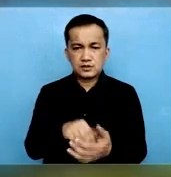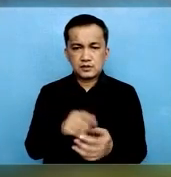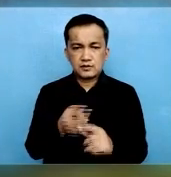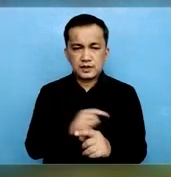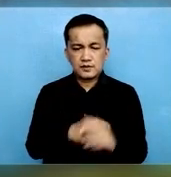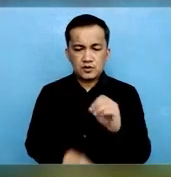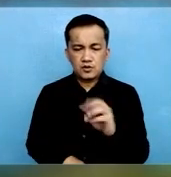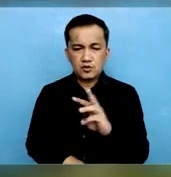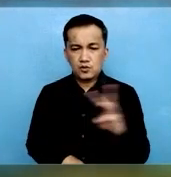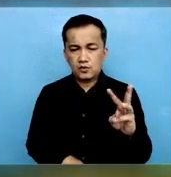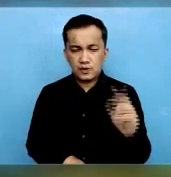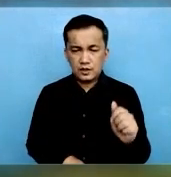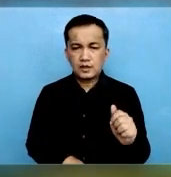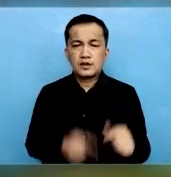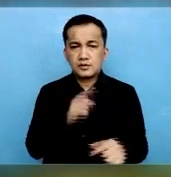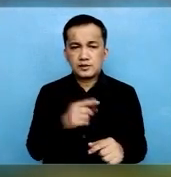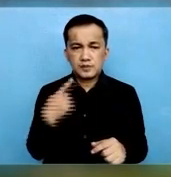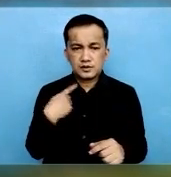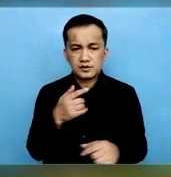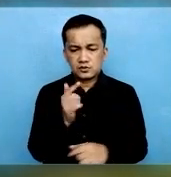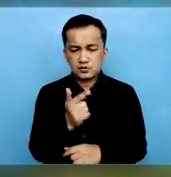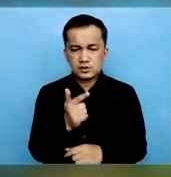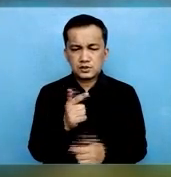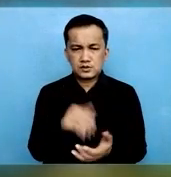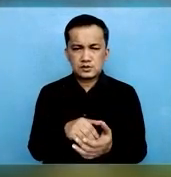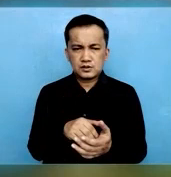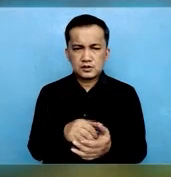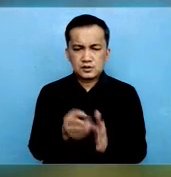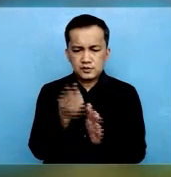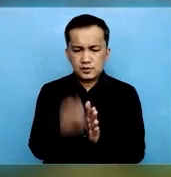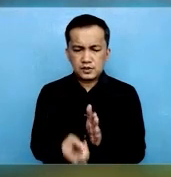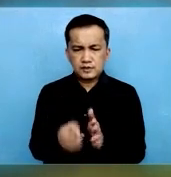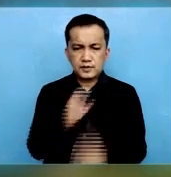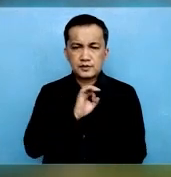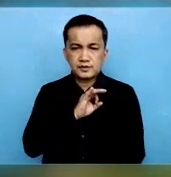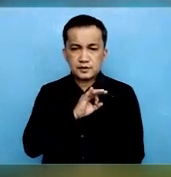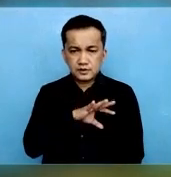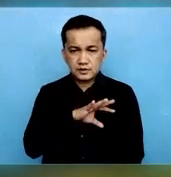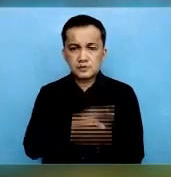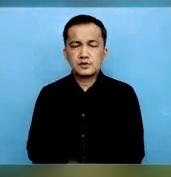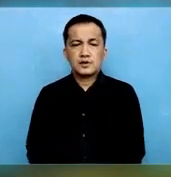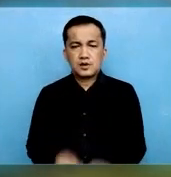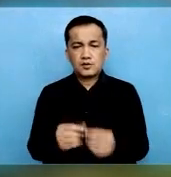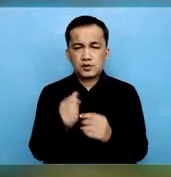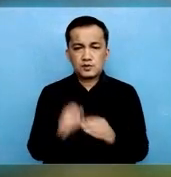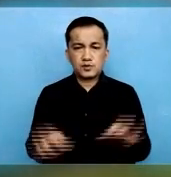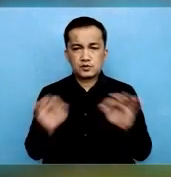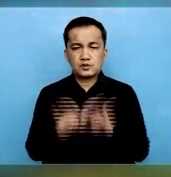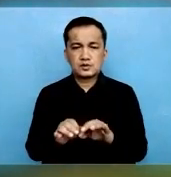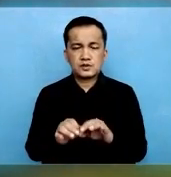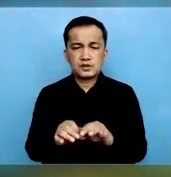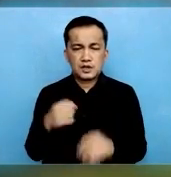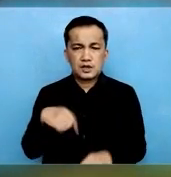OWA. At meron din silang 20,000 na burial benefits. But more important than that, yung ating